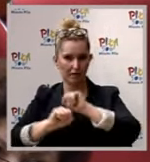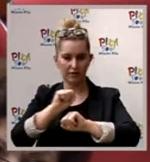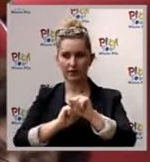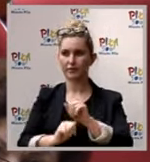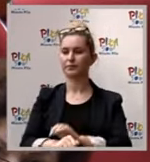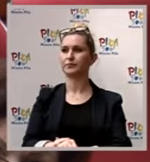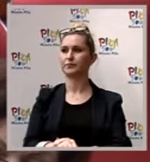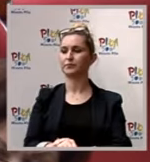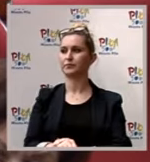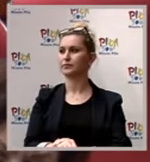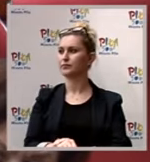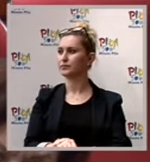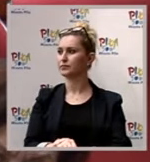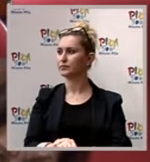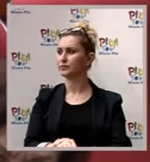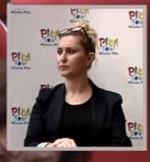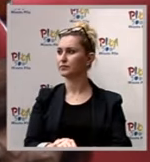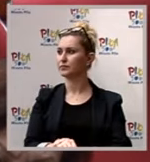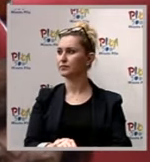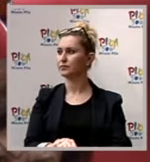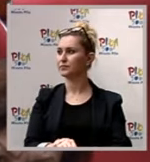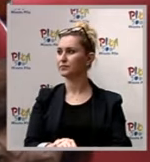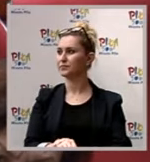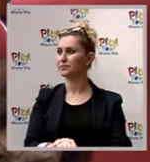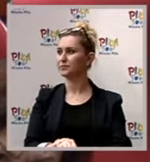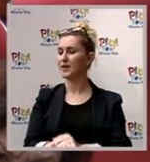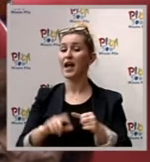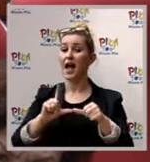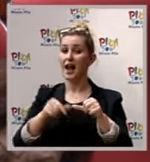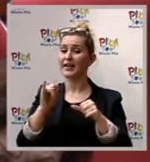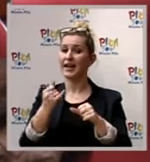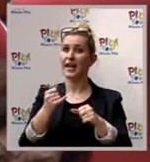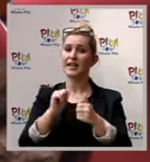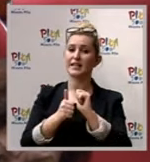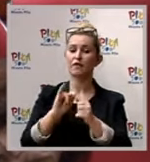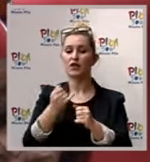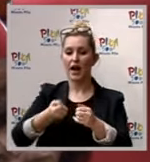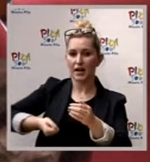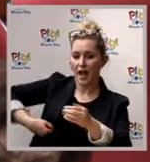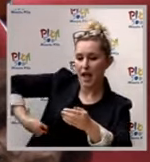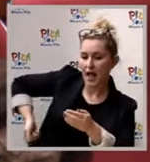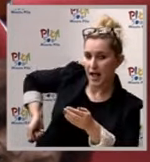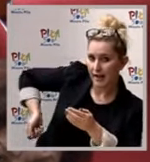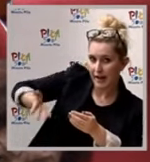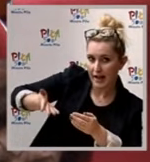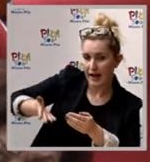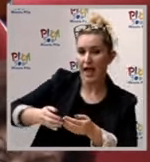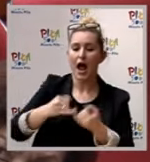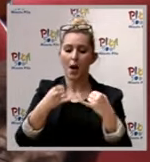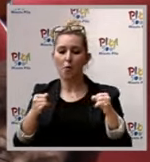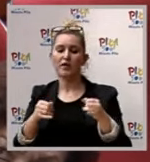Natomiast takie zawody jak kręgle, jak warcaby nie są